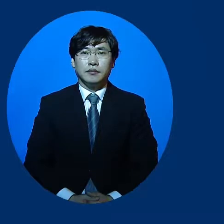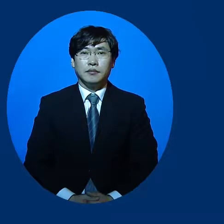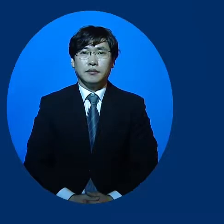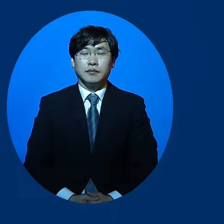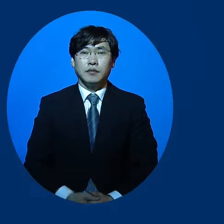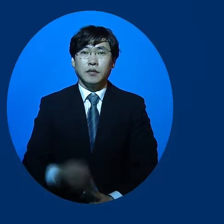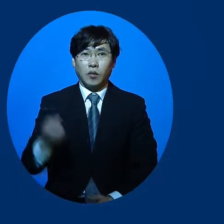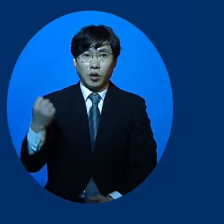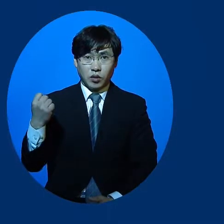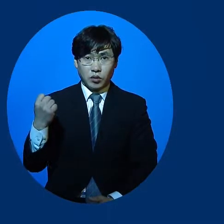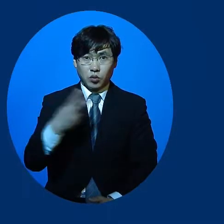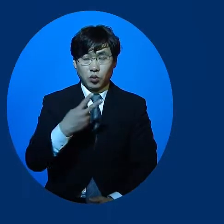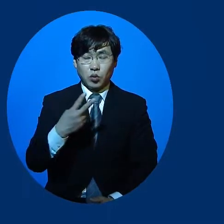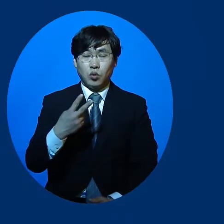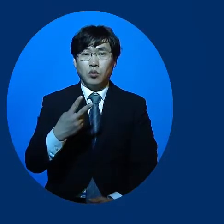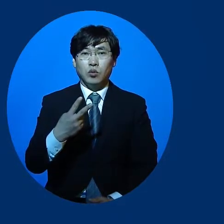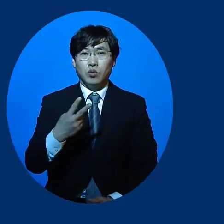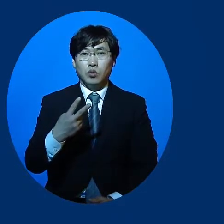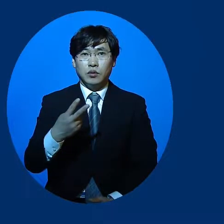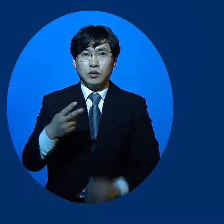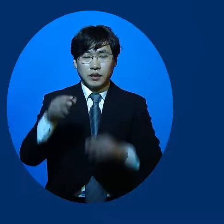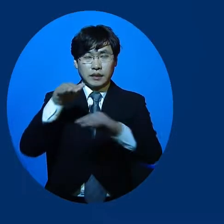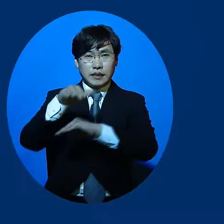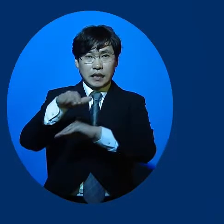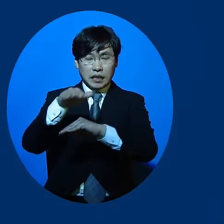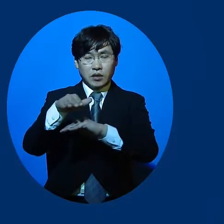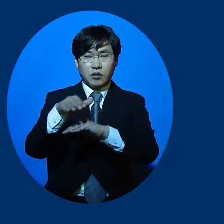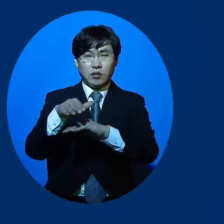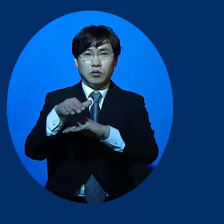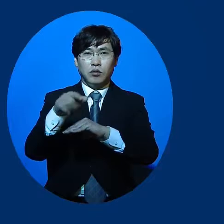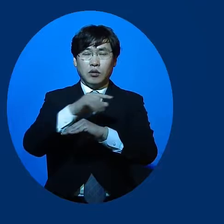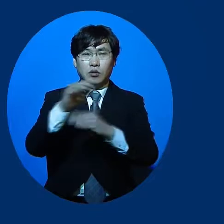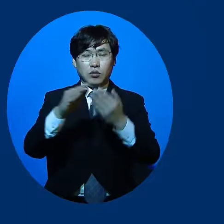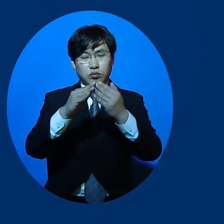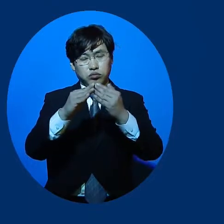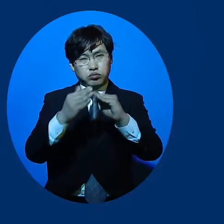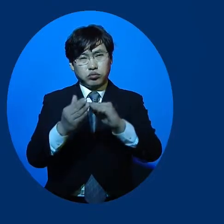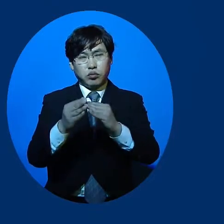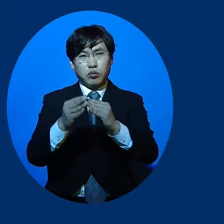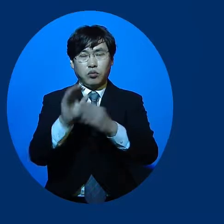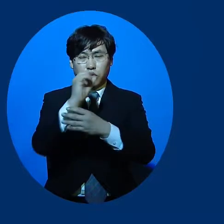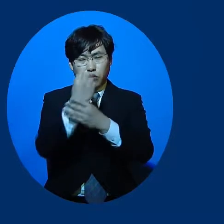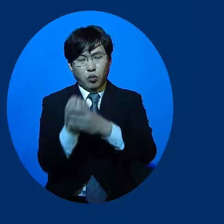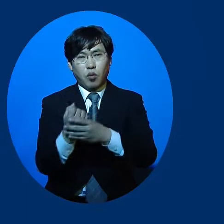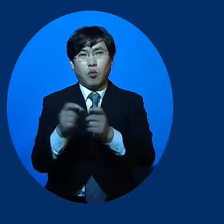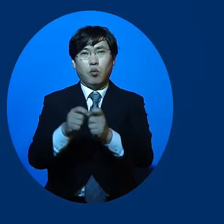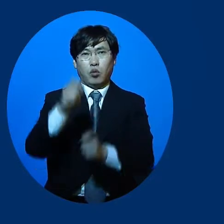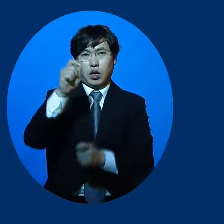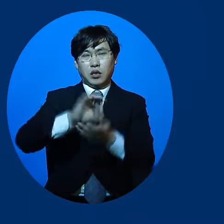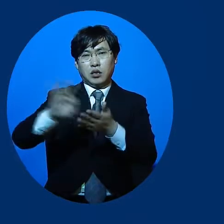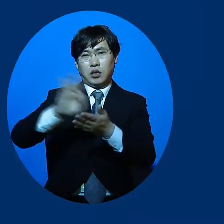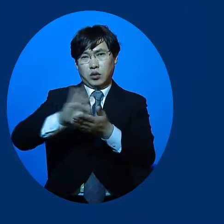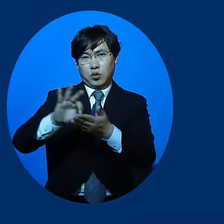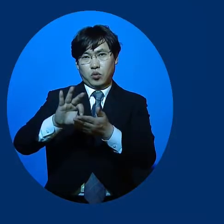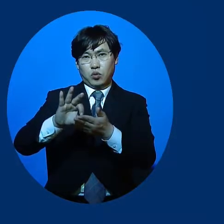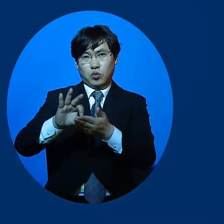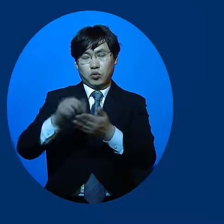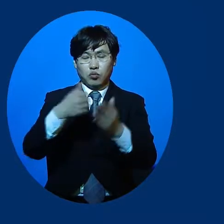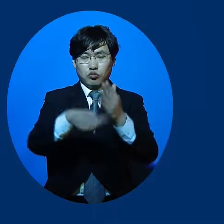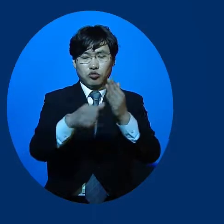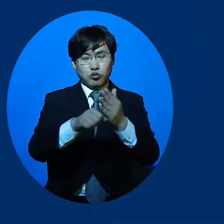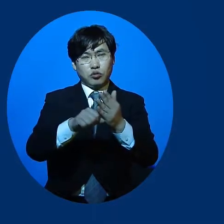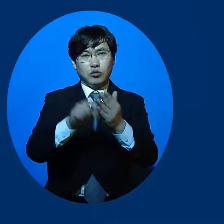뿐만 아니라 이제 그마저 있는 차량도 차량 노후화 그리고 차량 탑승 수요 대비로 부족한